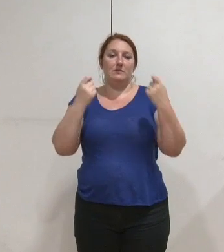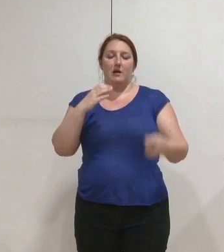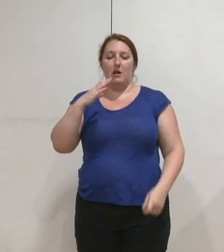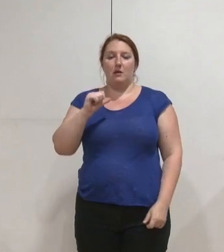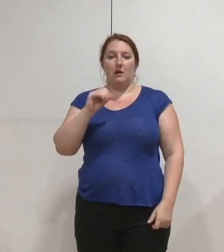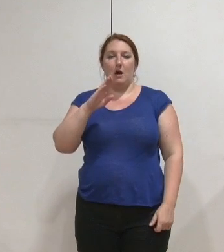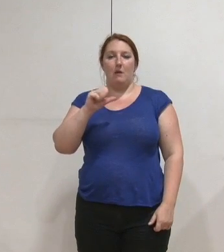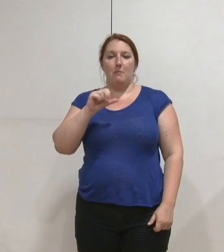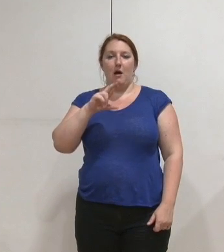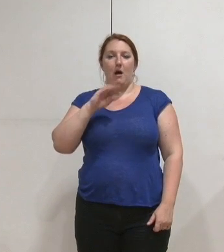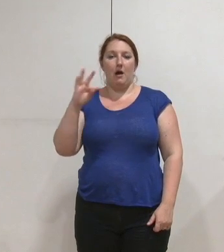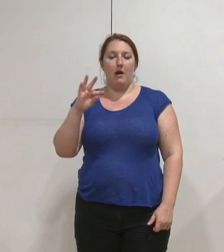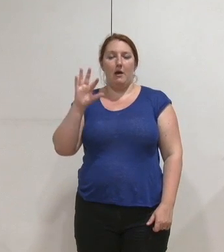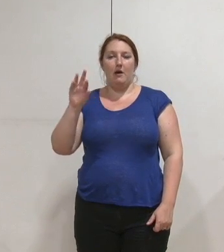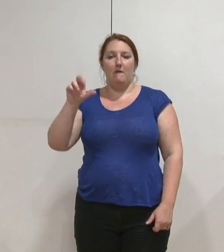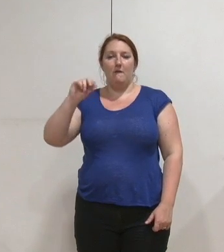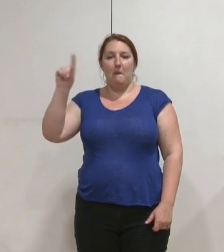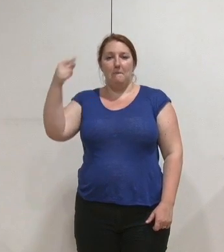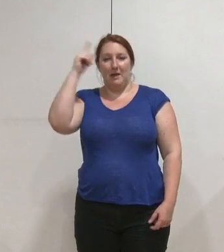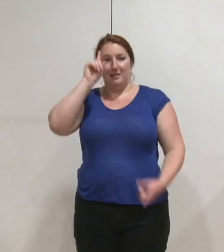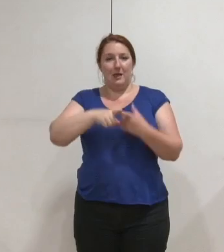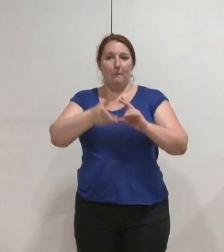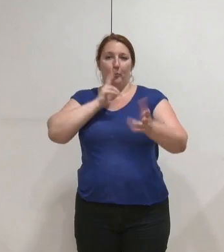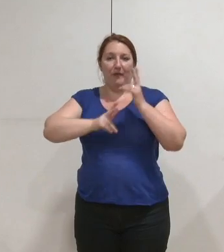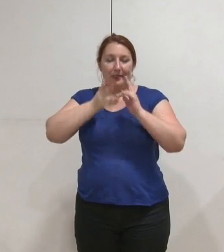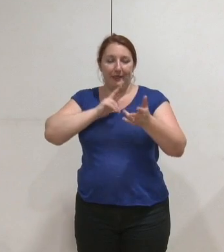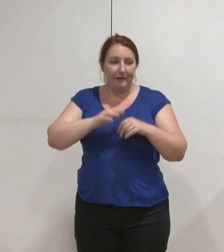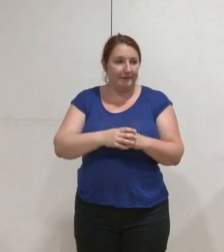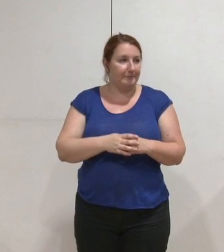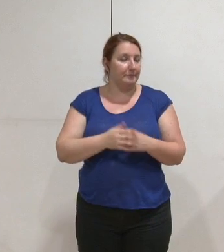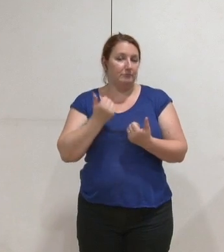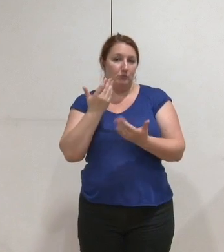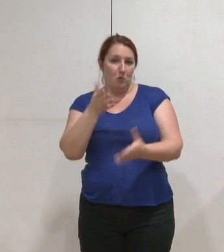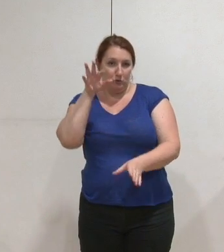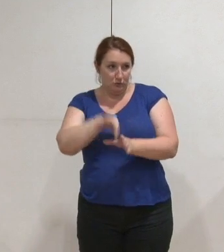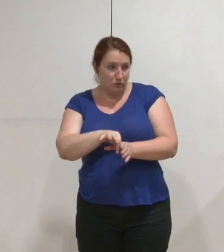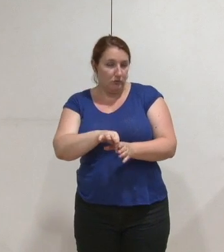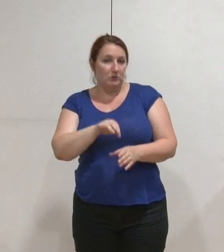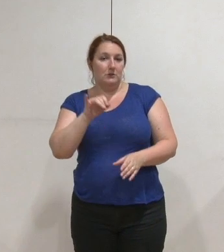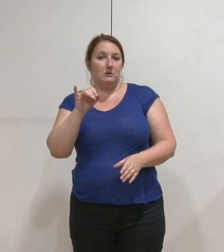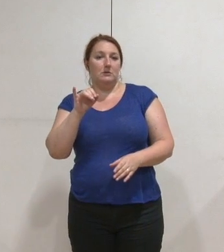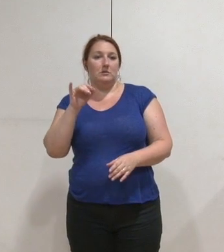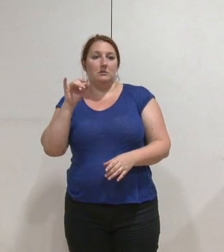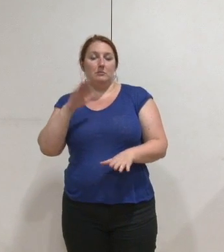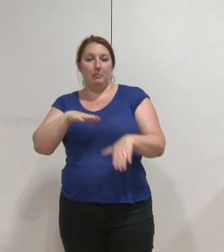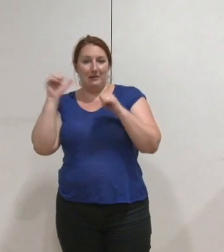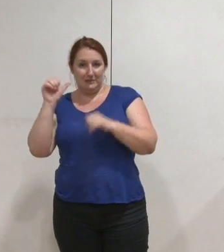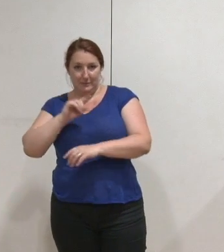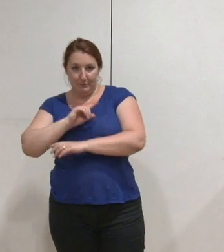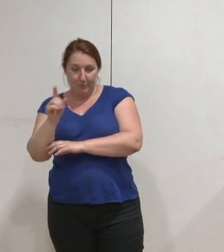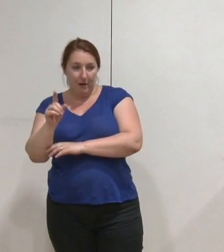buvette pas d'intervention jamais au vo qui prend pas part vote rain civile qui